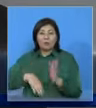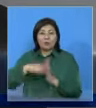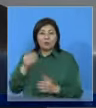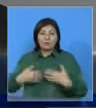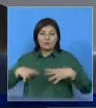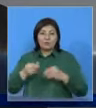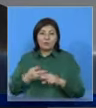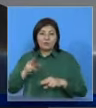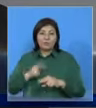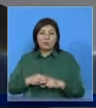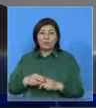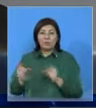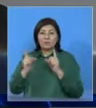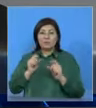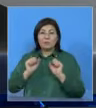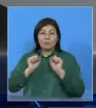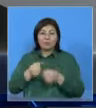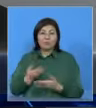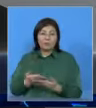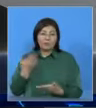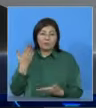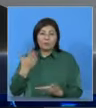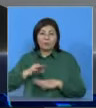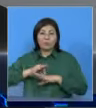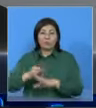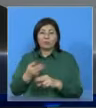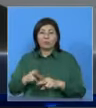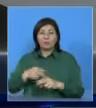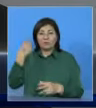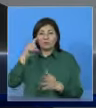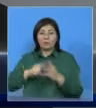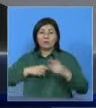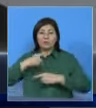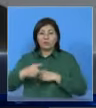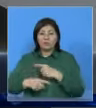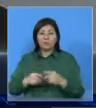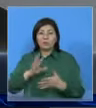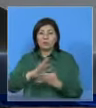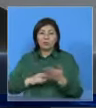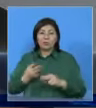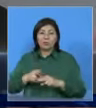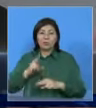такие своего рода семинары мы уже давно проводим. И надеемся, что и в дальнейшем продолжим это дело.